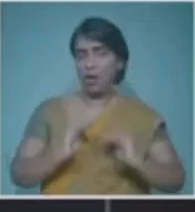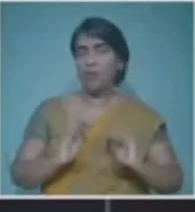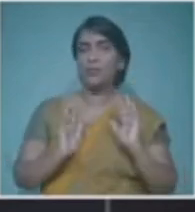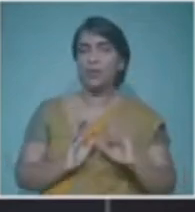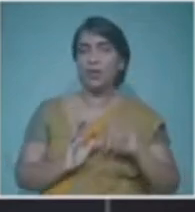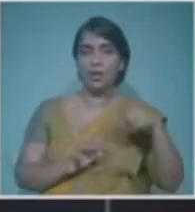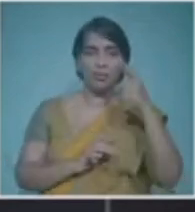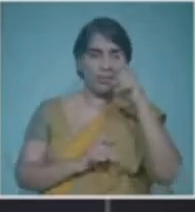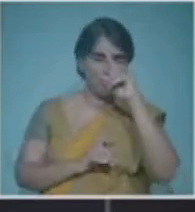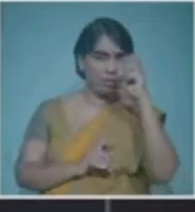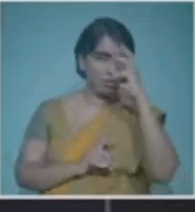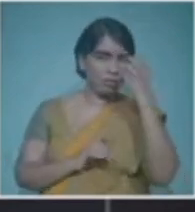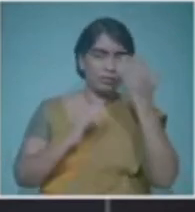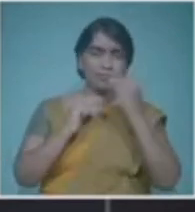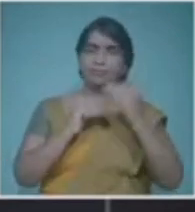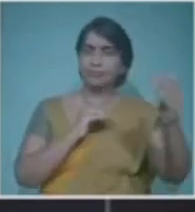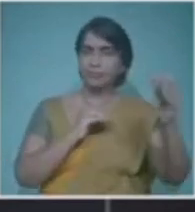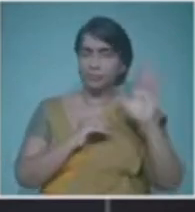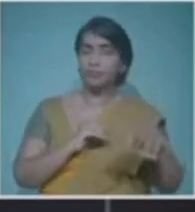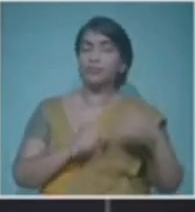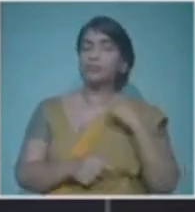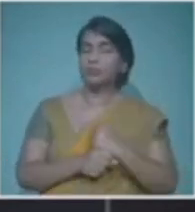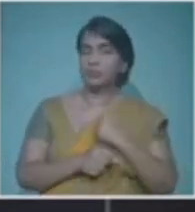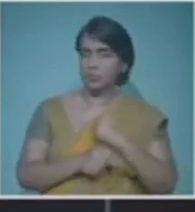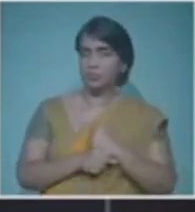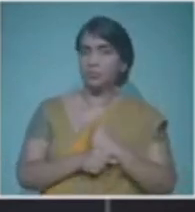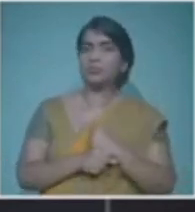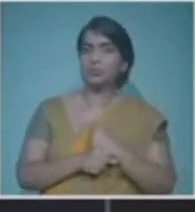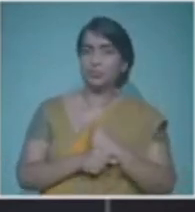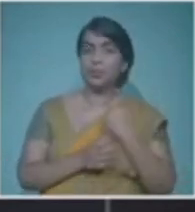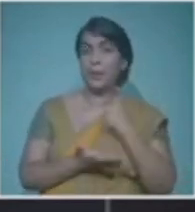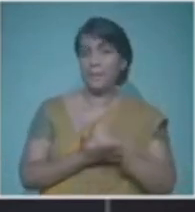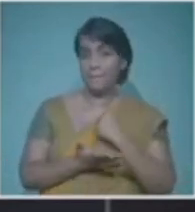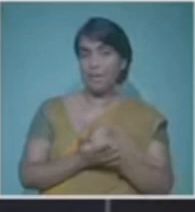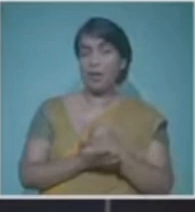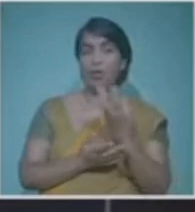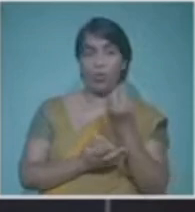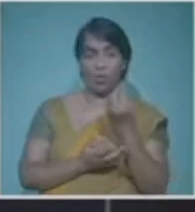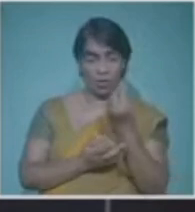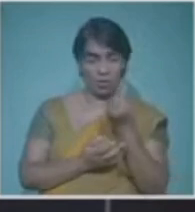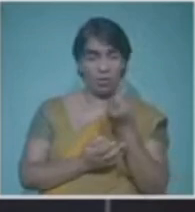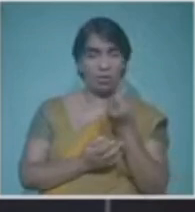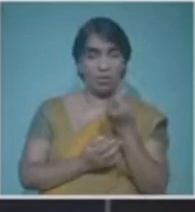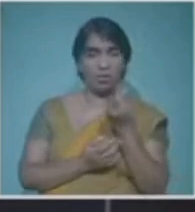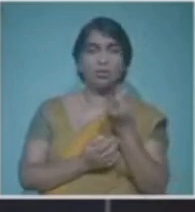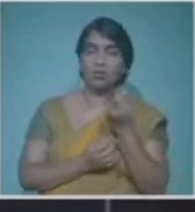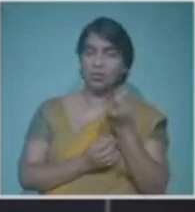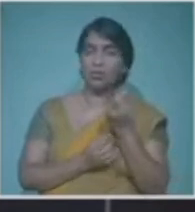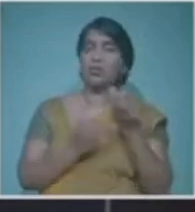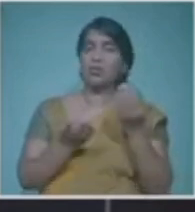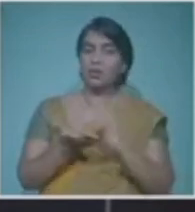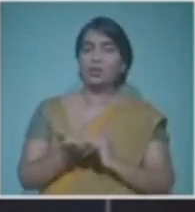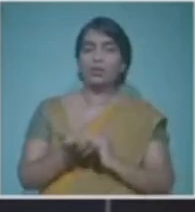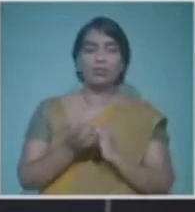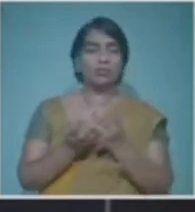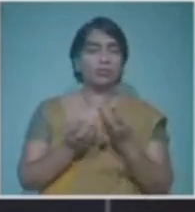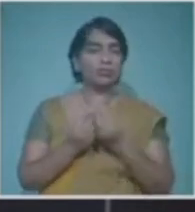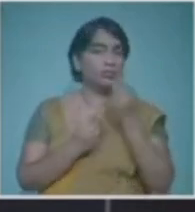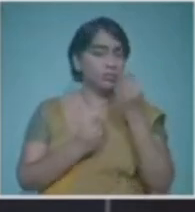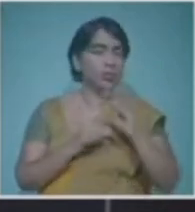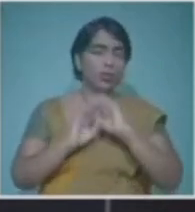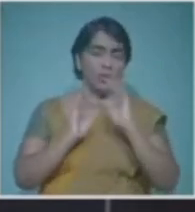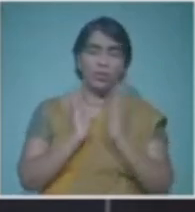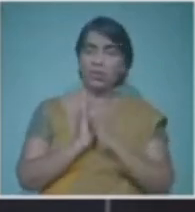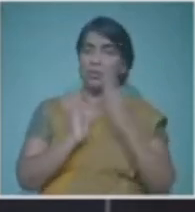ඊළඟ මාස 3-4 ඇතුළත මේ රජයේ විශේෂයෙන් බැංකුවල මුදල් සැපයීම ඊළඟට ද්‍රවශීලතාවේ කියන